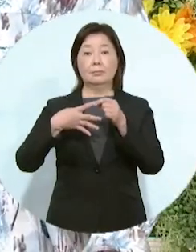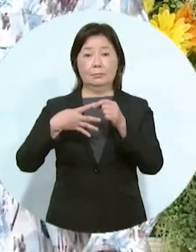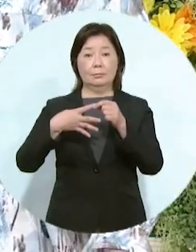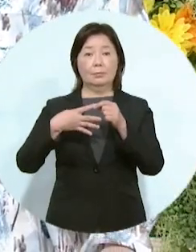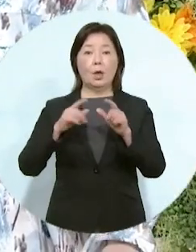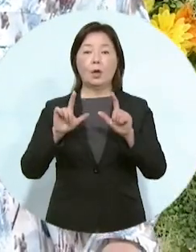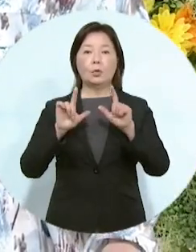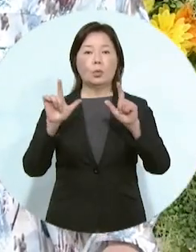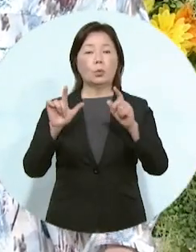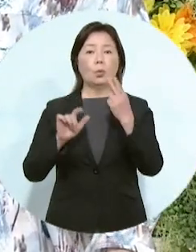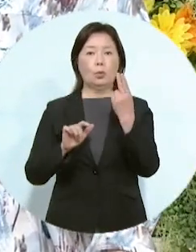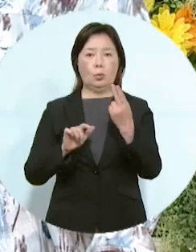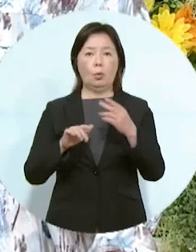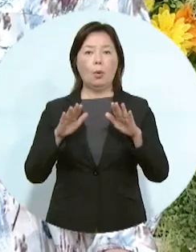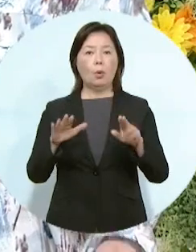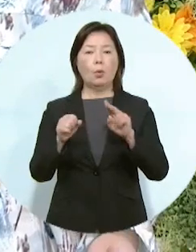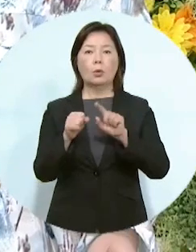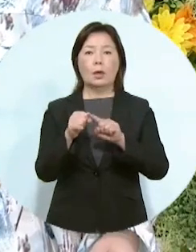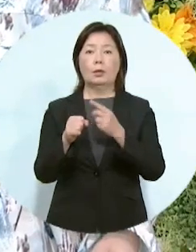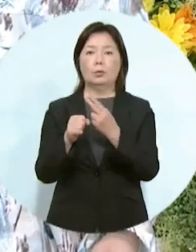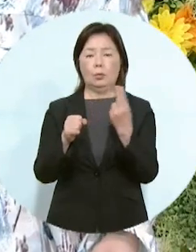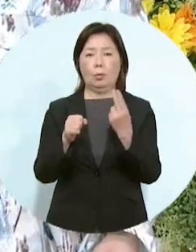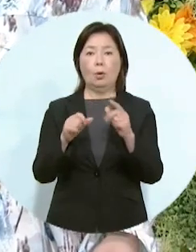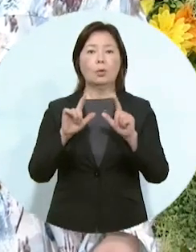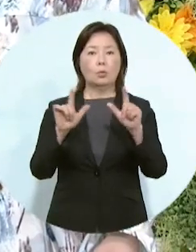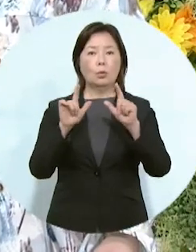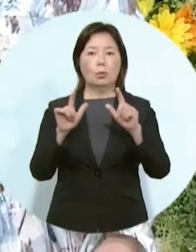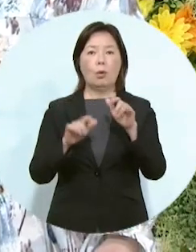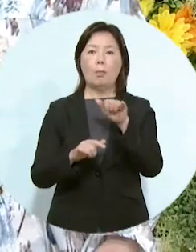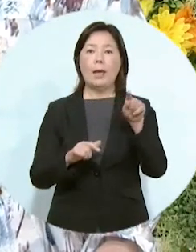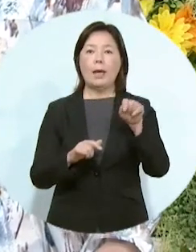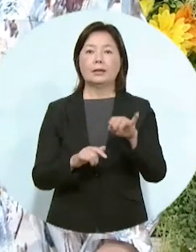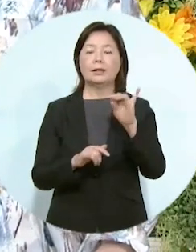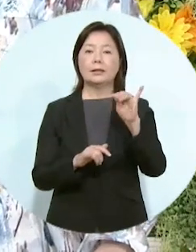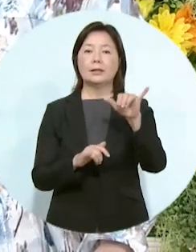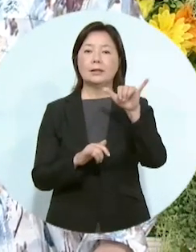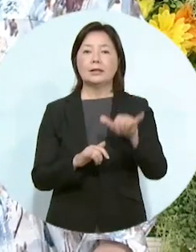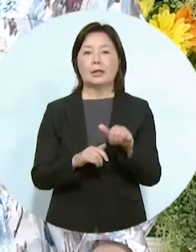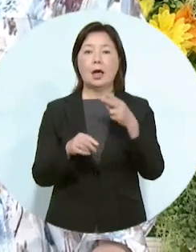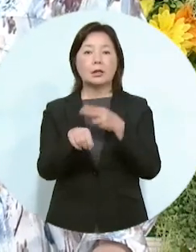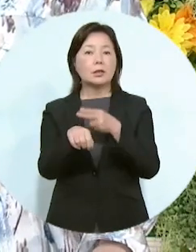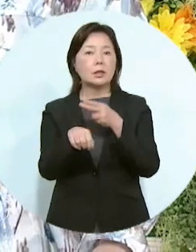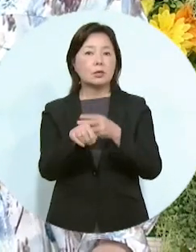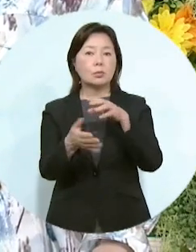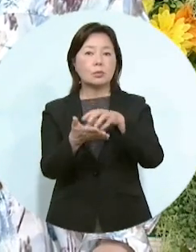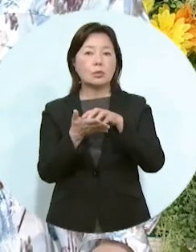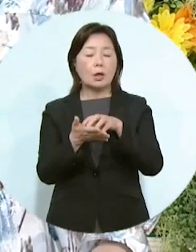東京都は今年度の東京都ベンチャー技術大賞の募集をしています。